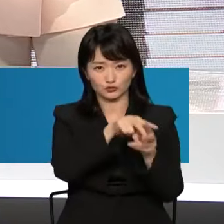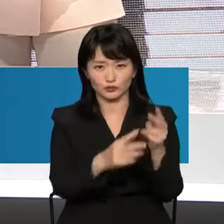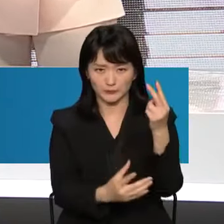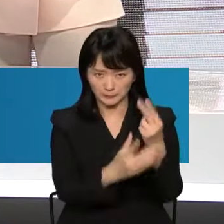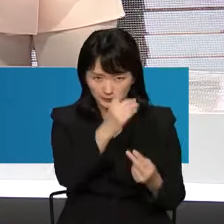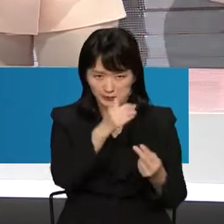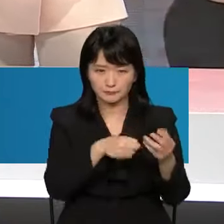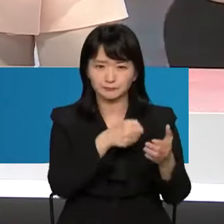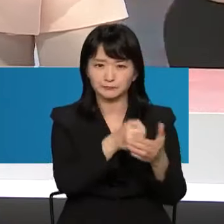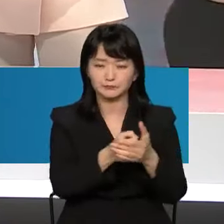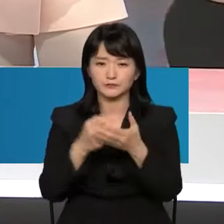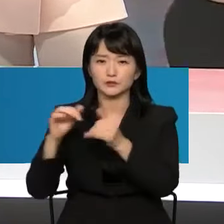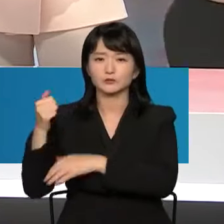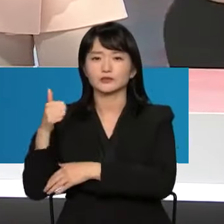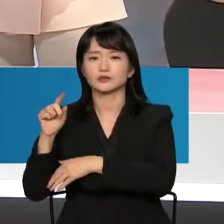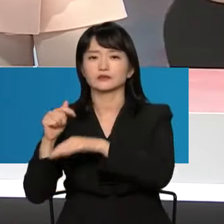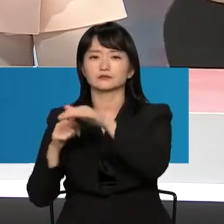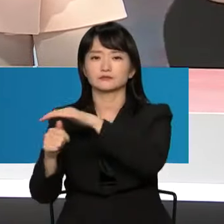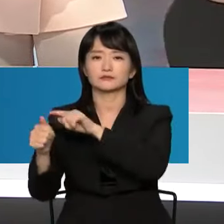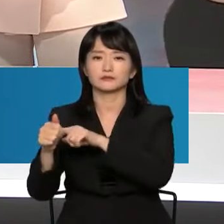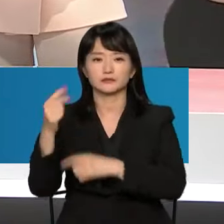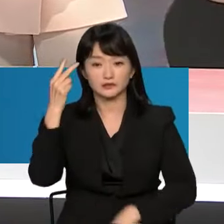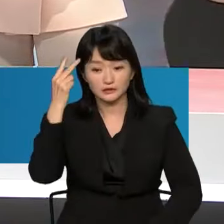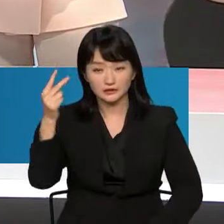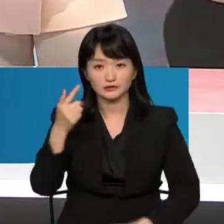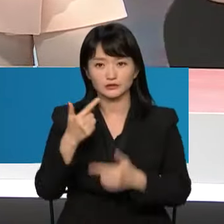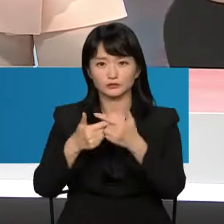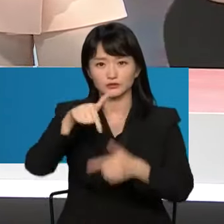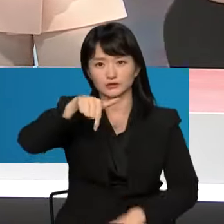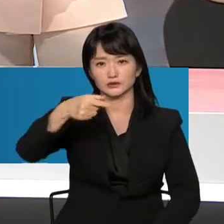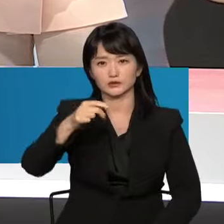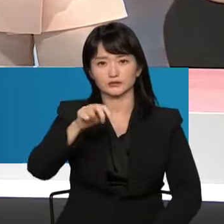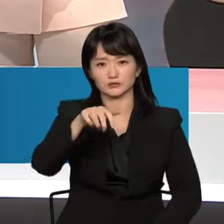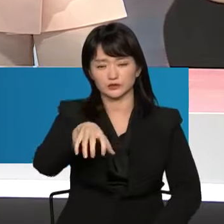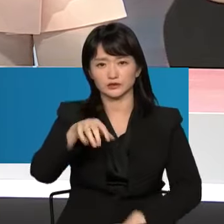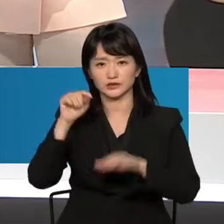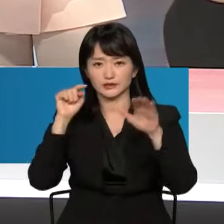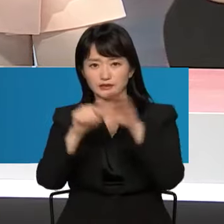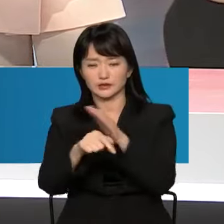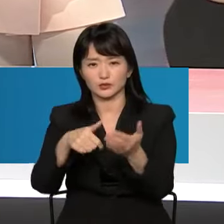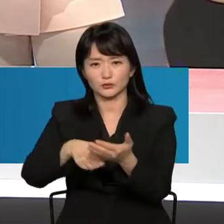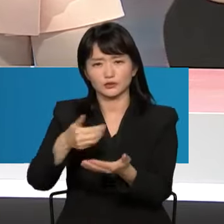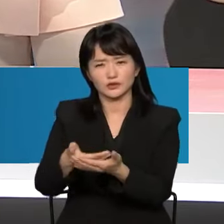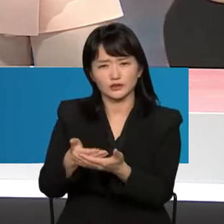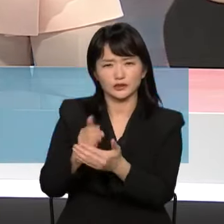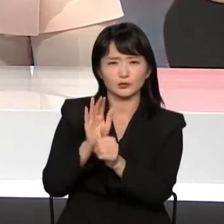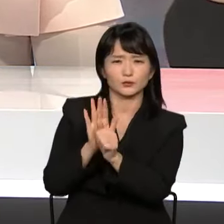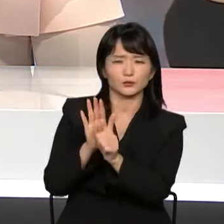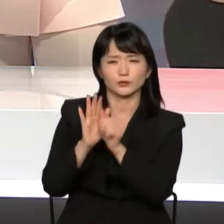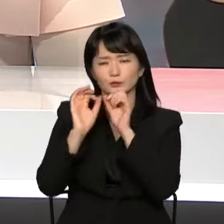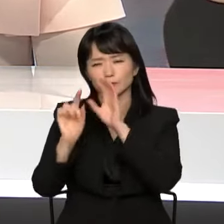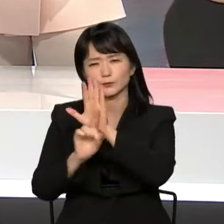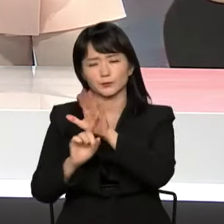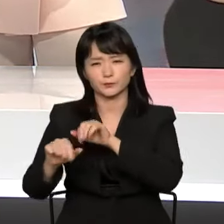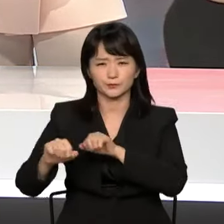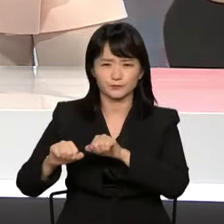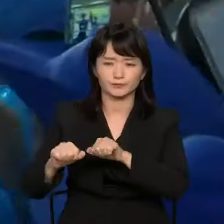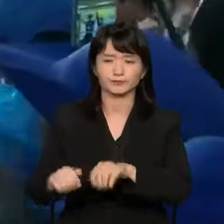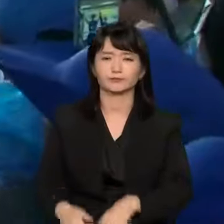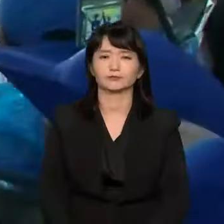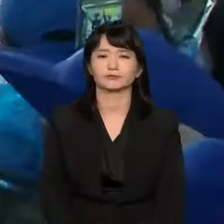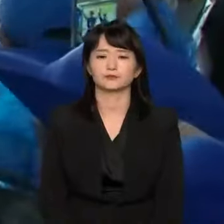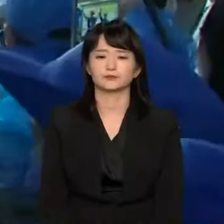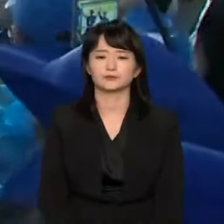단일화했습니다. 국민의힘 한동훈 대표는 이틀째 부산 금정에서 지지층 다지기에 주력했습니다. 박사라 기자입니다.